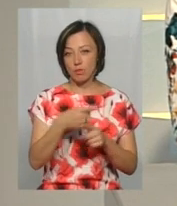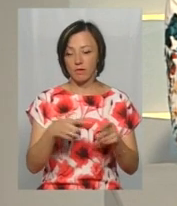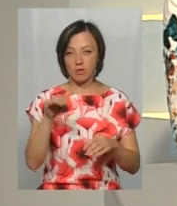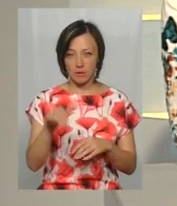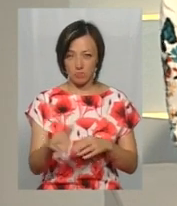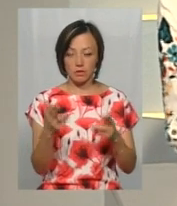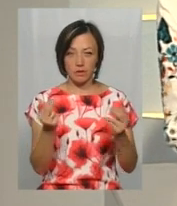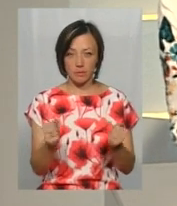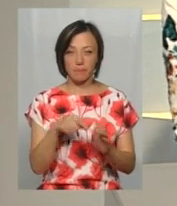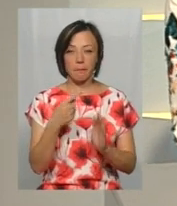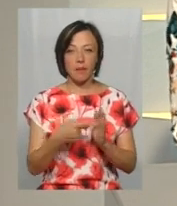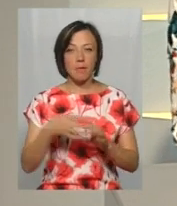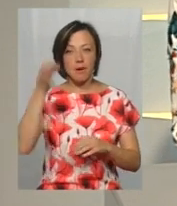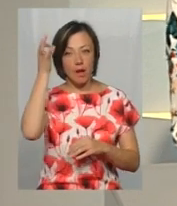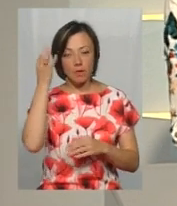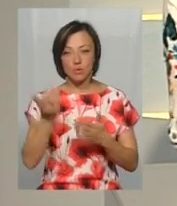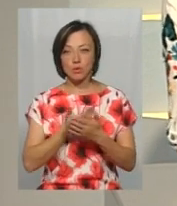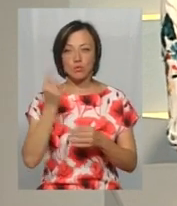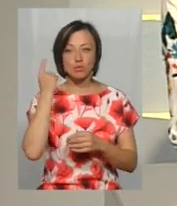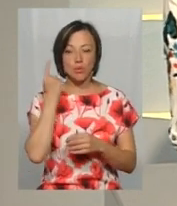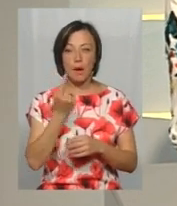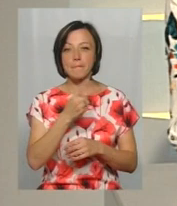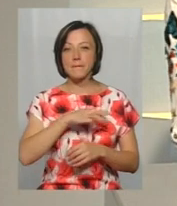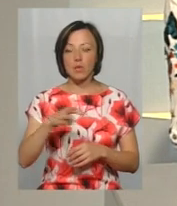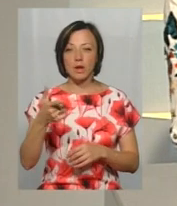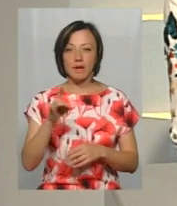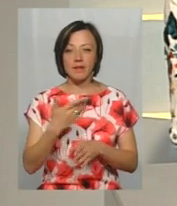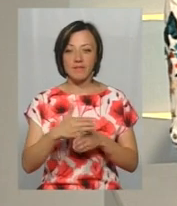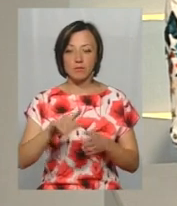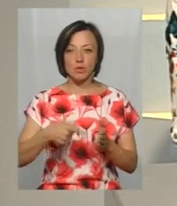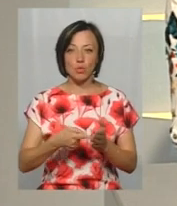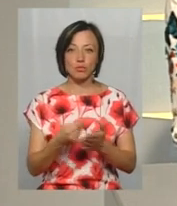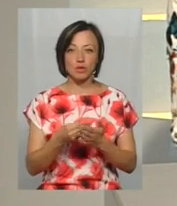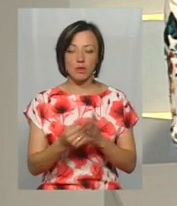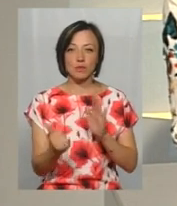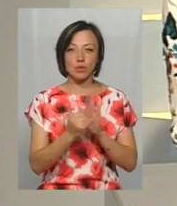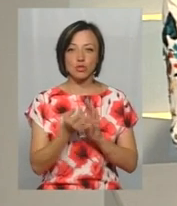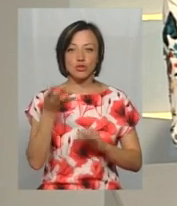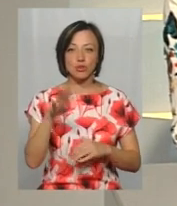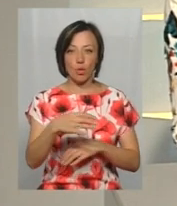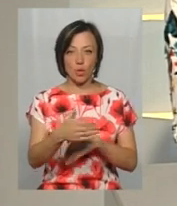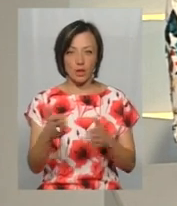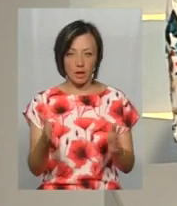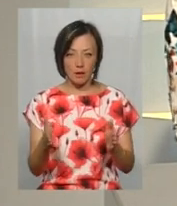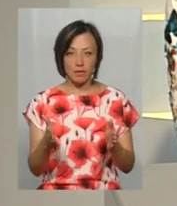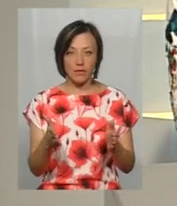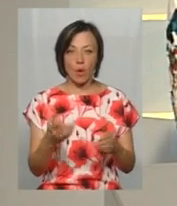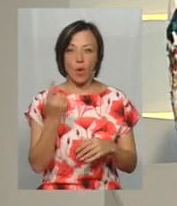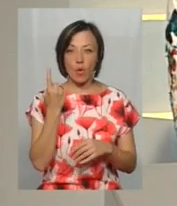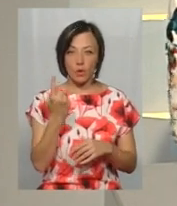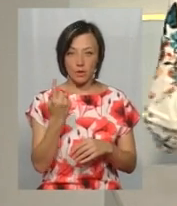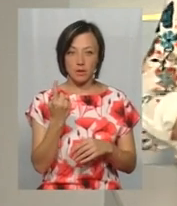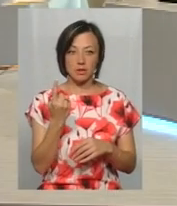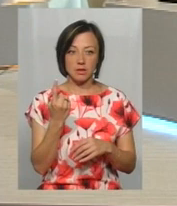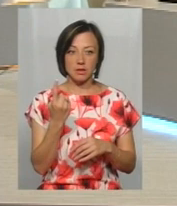9,5 тисяч, так? А пригадуємо, в сюжеті почули, що 1 мільйон гривень виділили з міського бюджету на встановлення 4 контейнерів. Тобто один